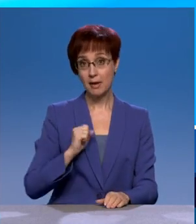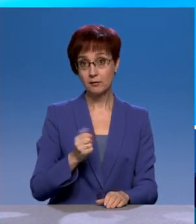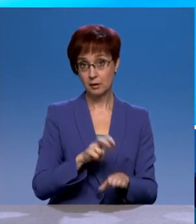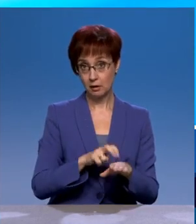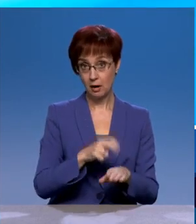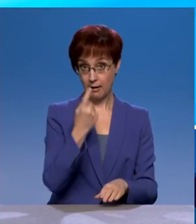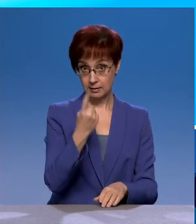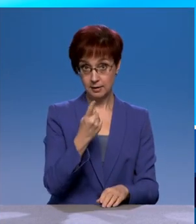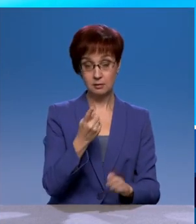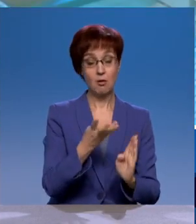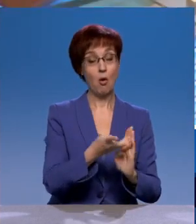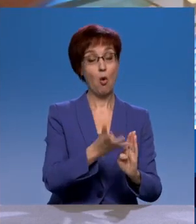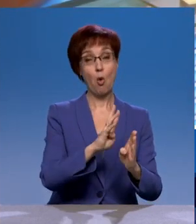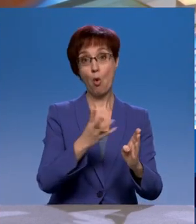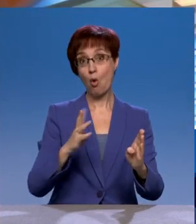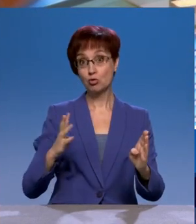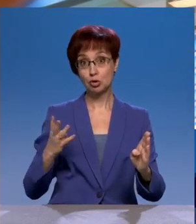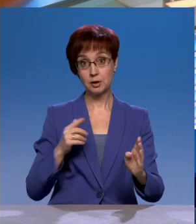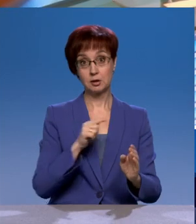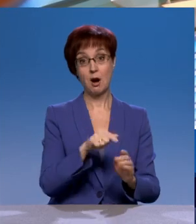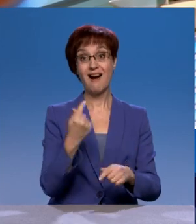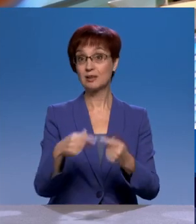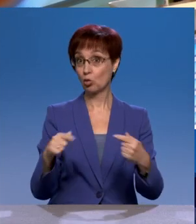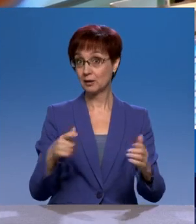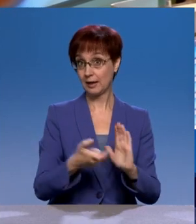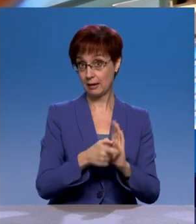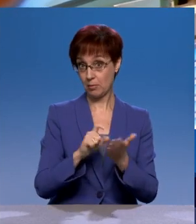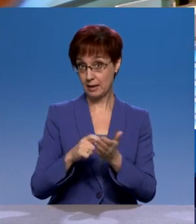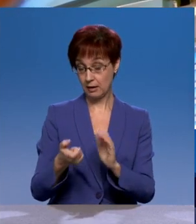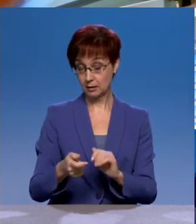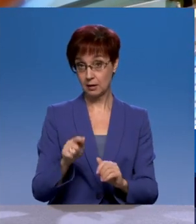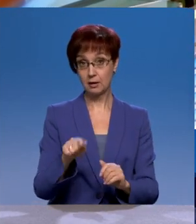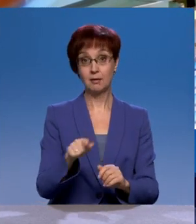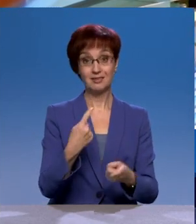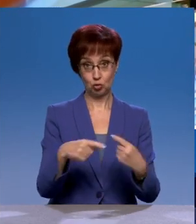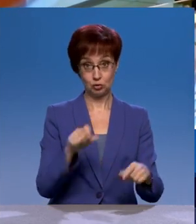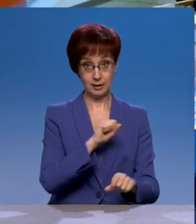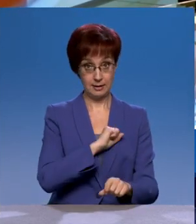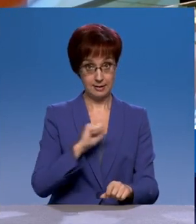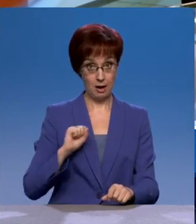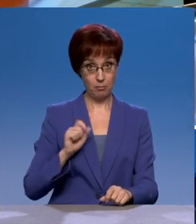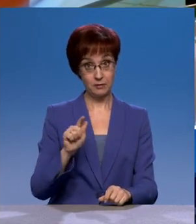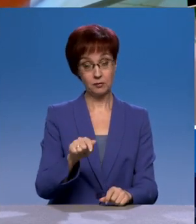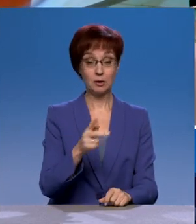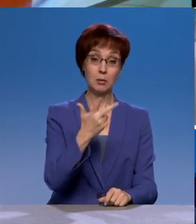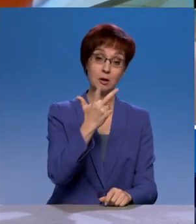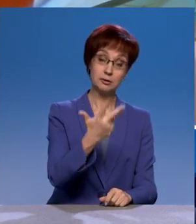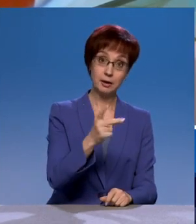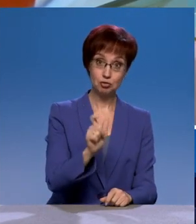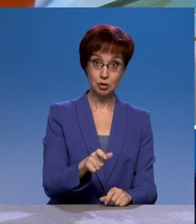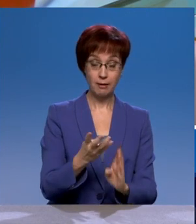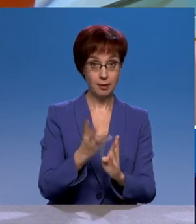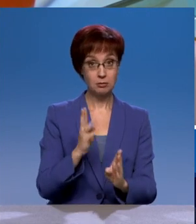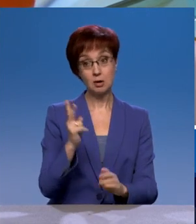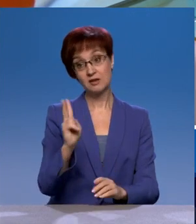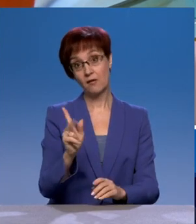очередь огромная стоит. А другие кабинеты терапевтов, которые работают, 3 человека, 2 человека, все.